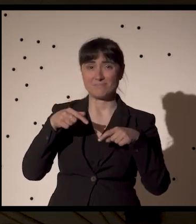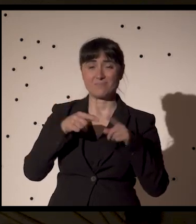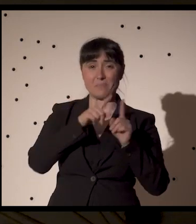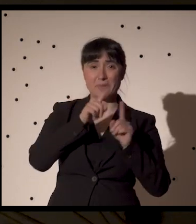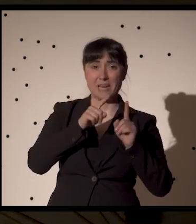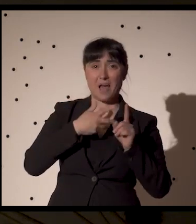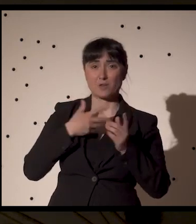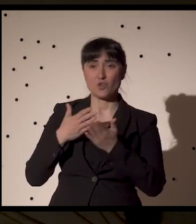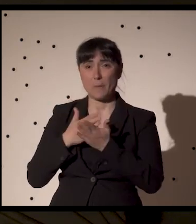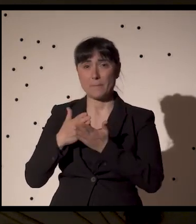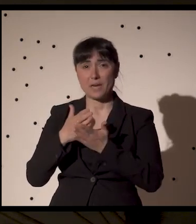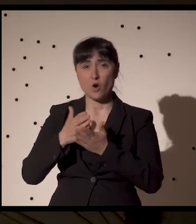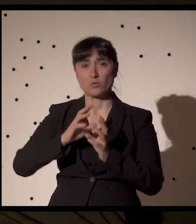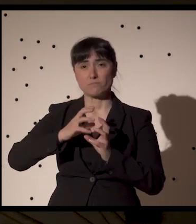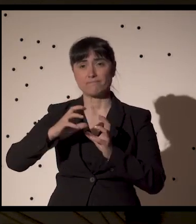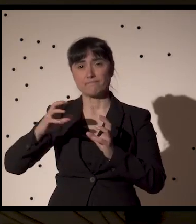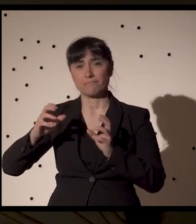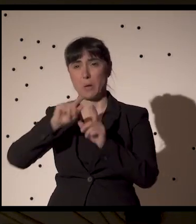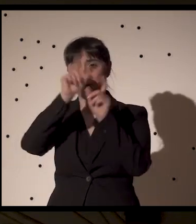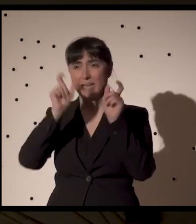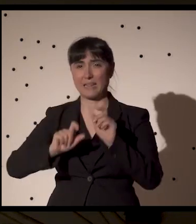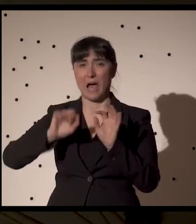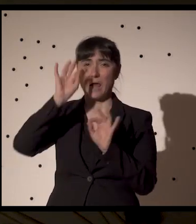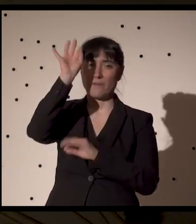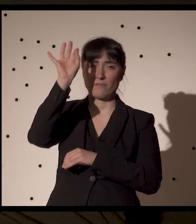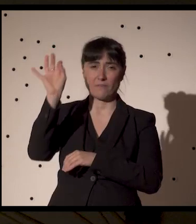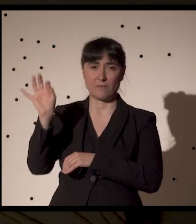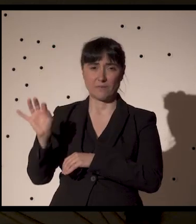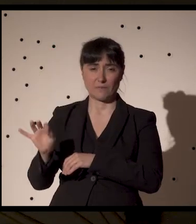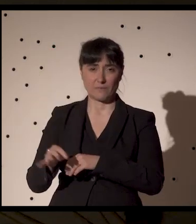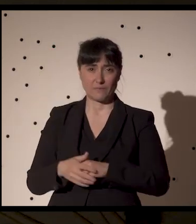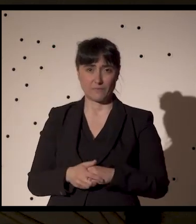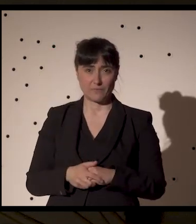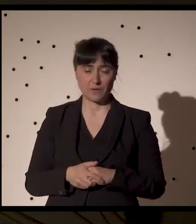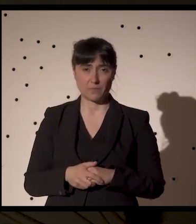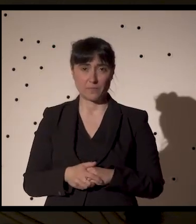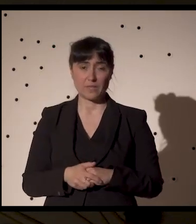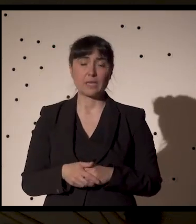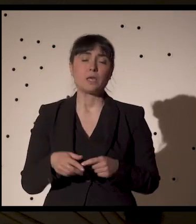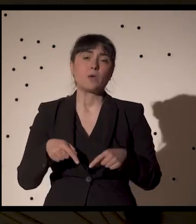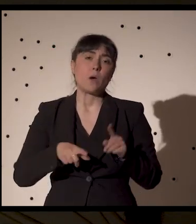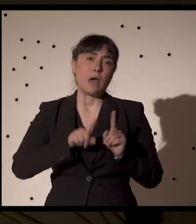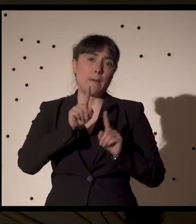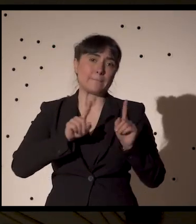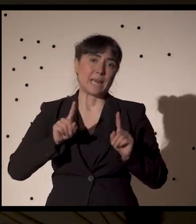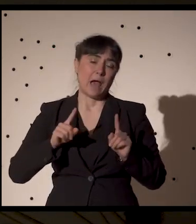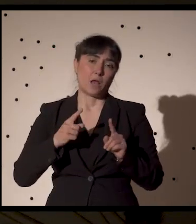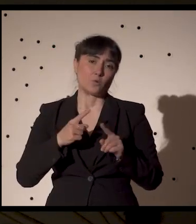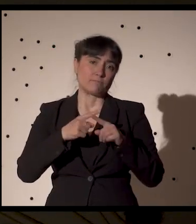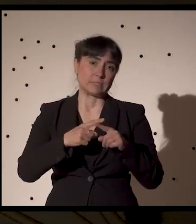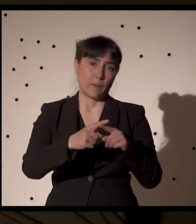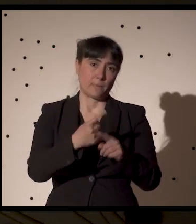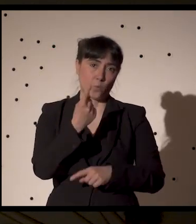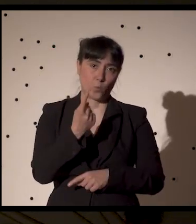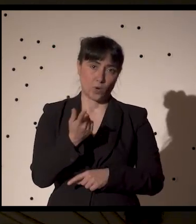e con Amat quindi sarà un progetto itinerario itinerante di cui quella di Milano è una delle tappe